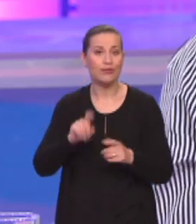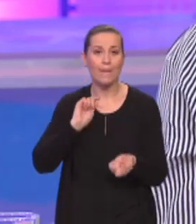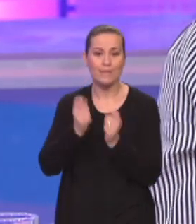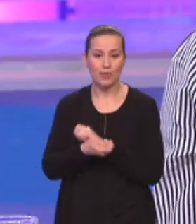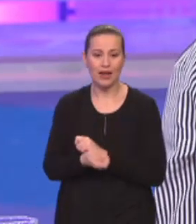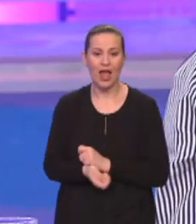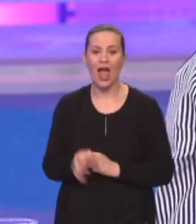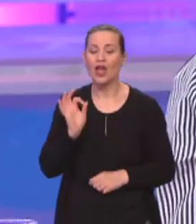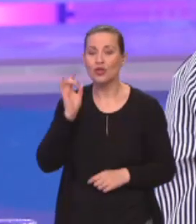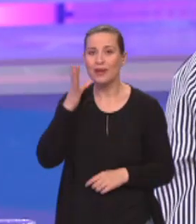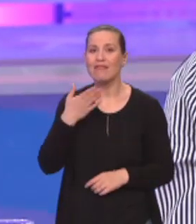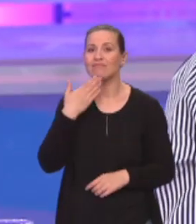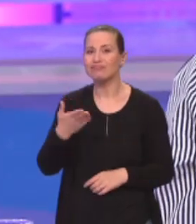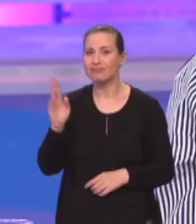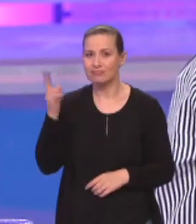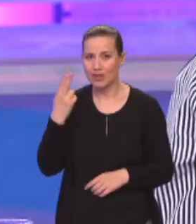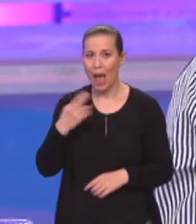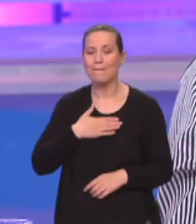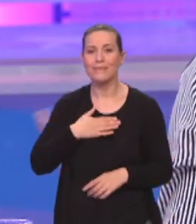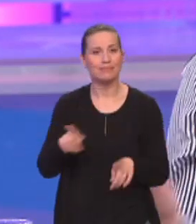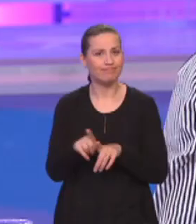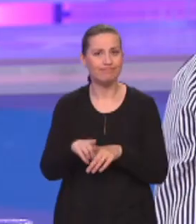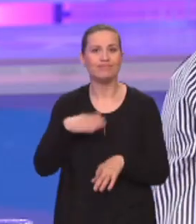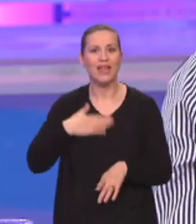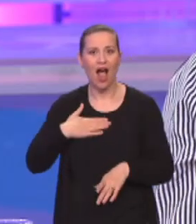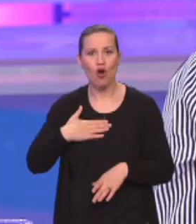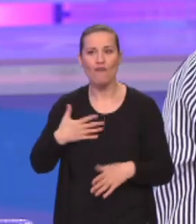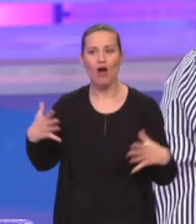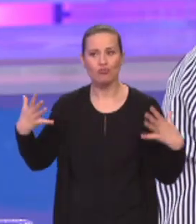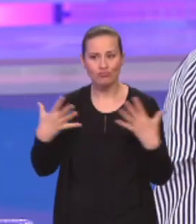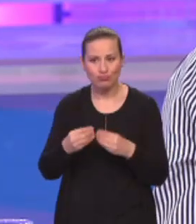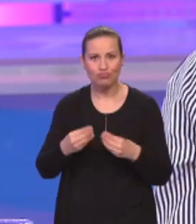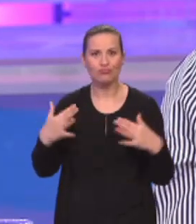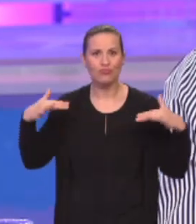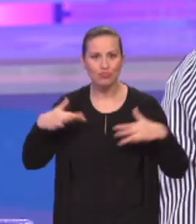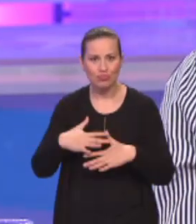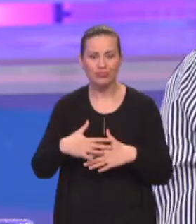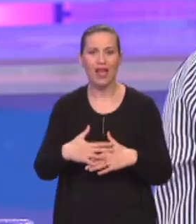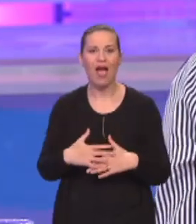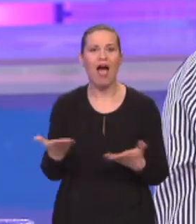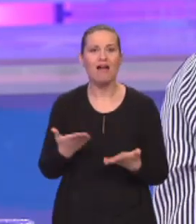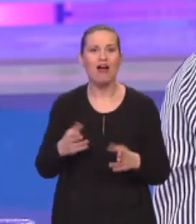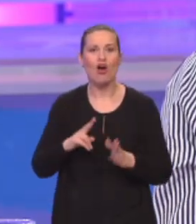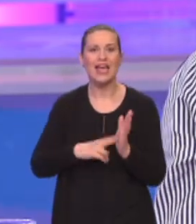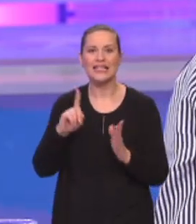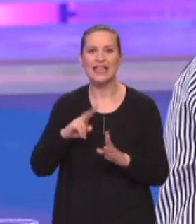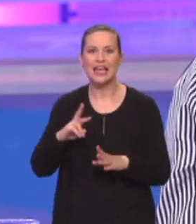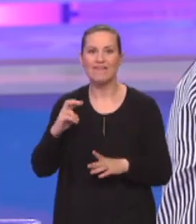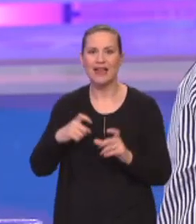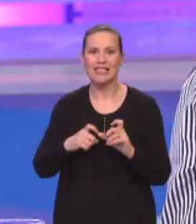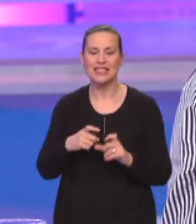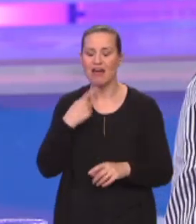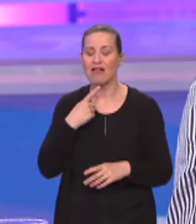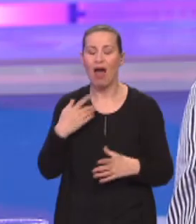Dobar dan, hvala na pozivu. Meni je također drago što smo ovako na okupu. Kako je Nives rekla, pomozimo zajedno. Mislim